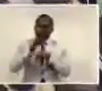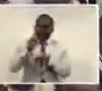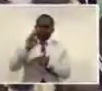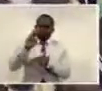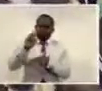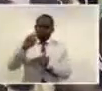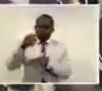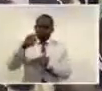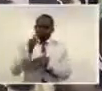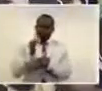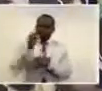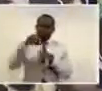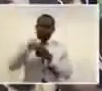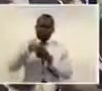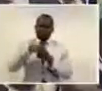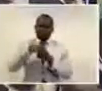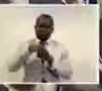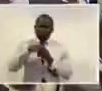Yagiye ku ntara